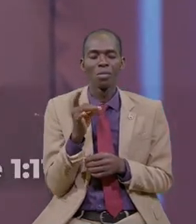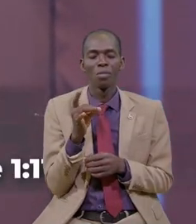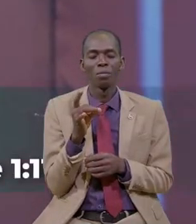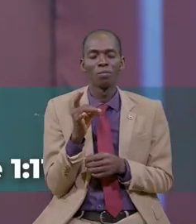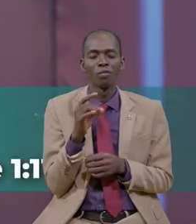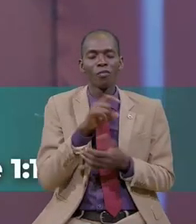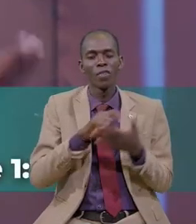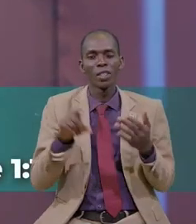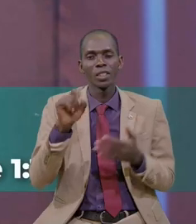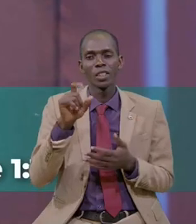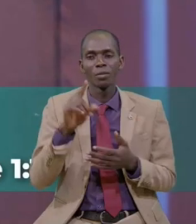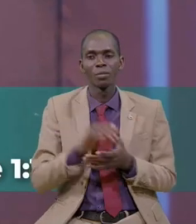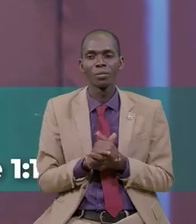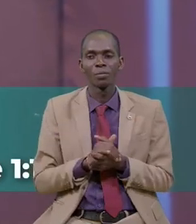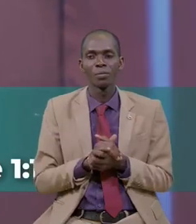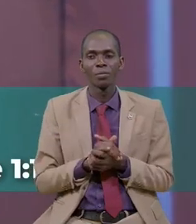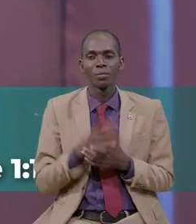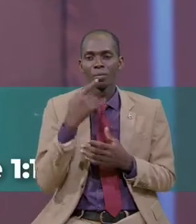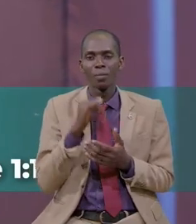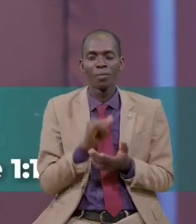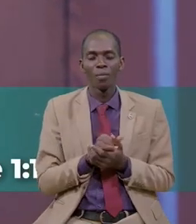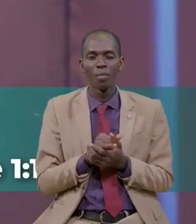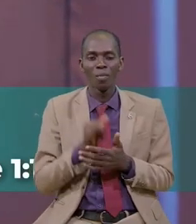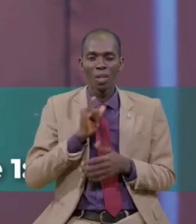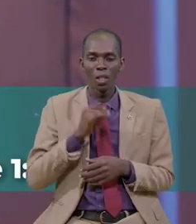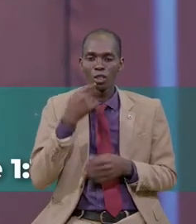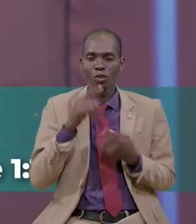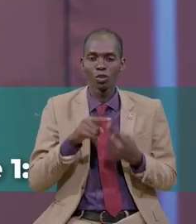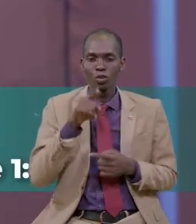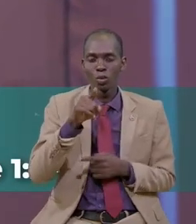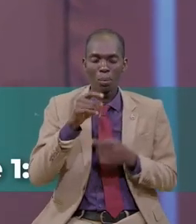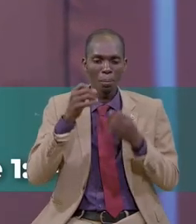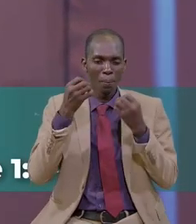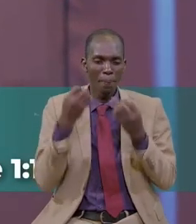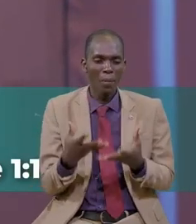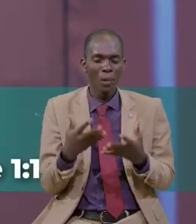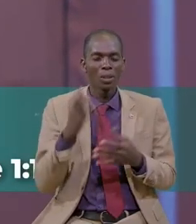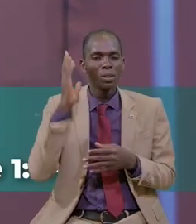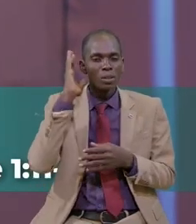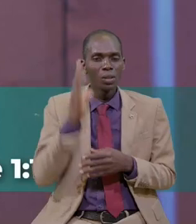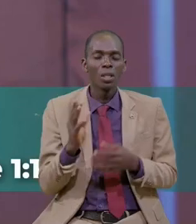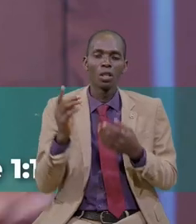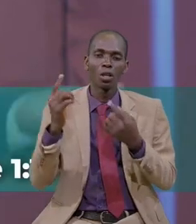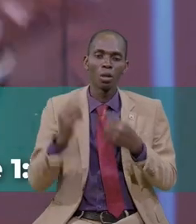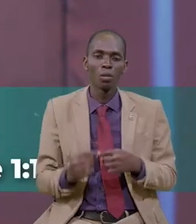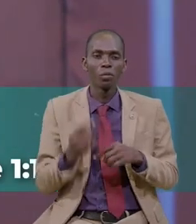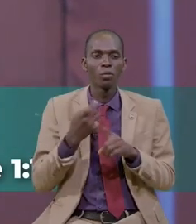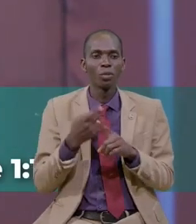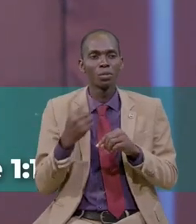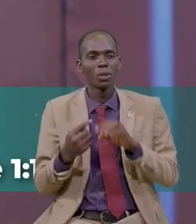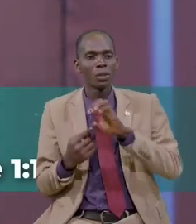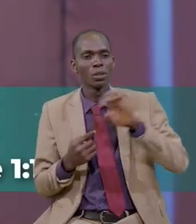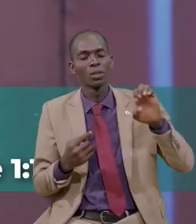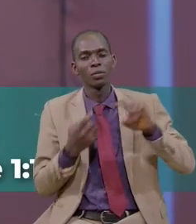Verset 11, Matthieu 8, 11. Or, je vous déclare que plusieurs viendront de l'Orient et